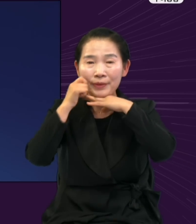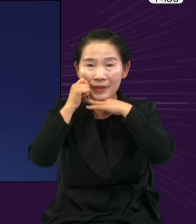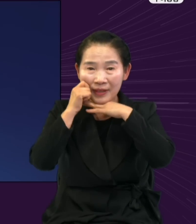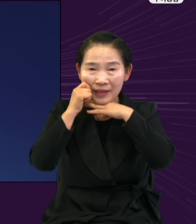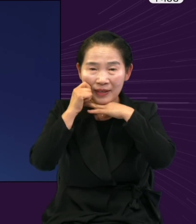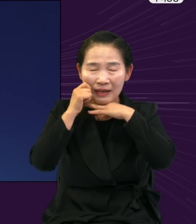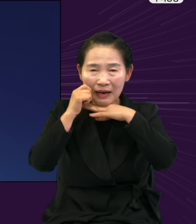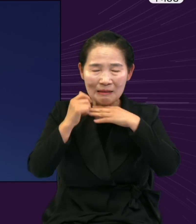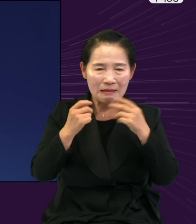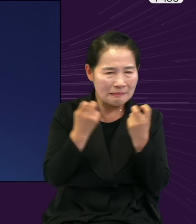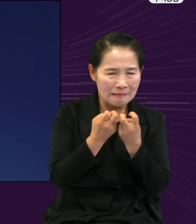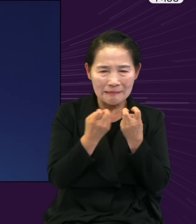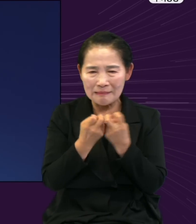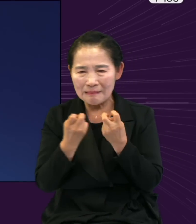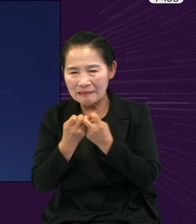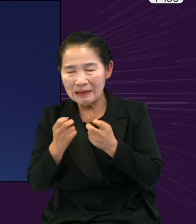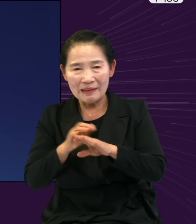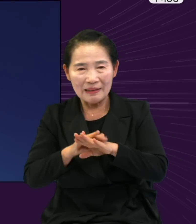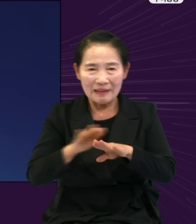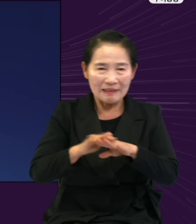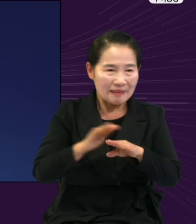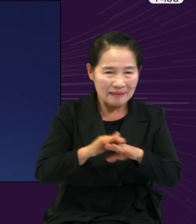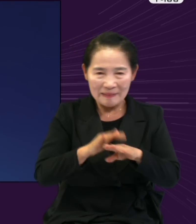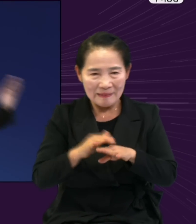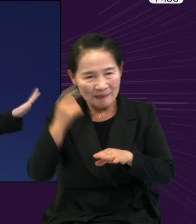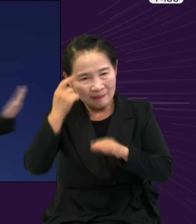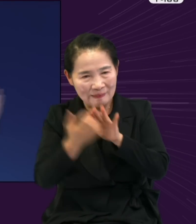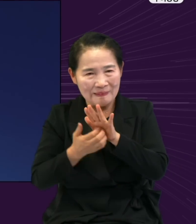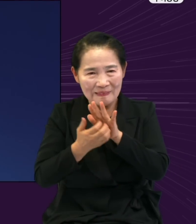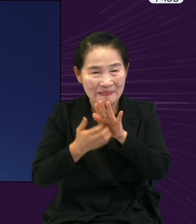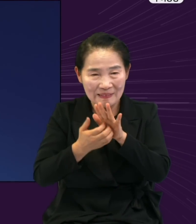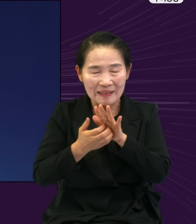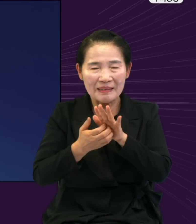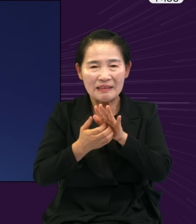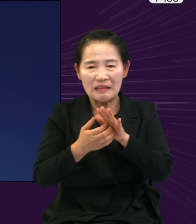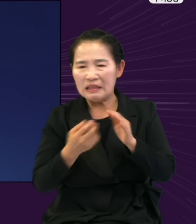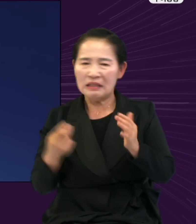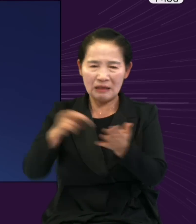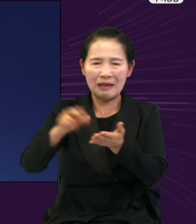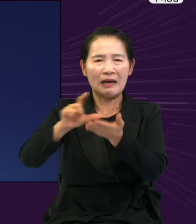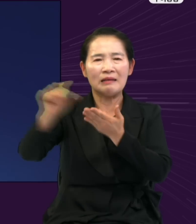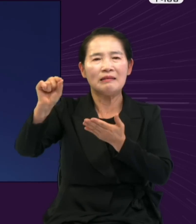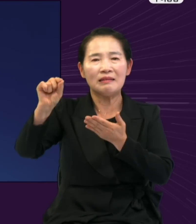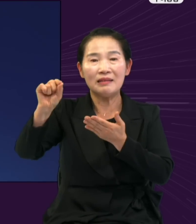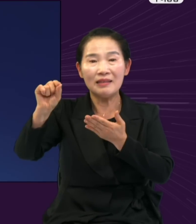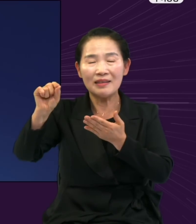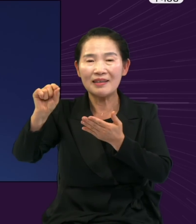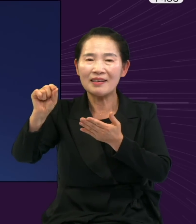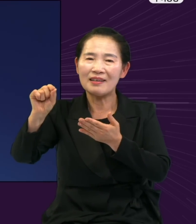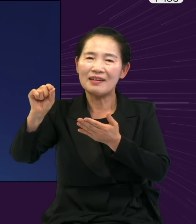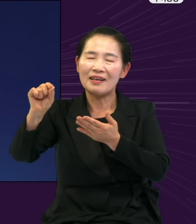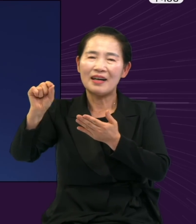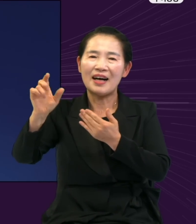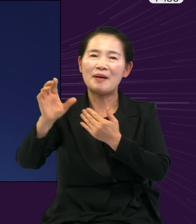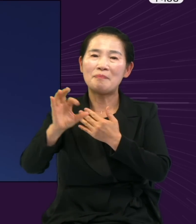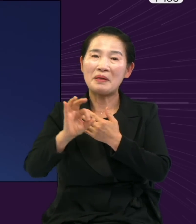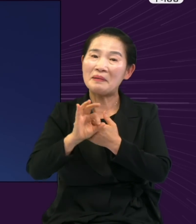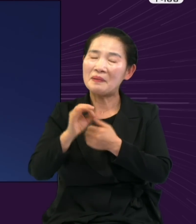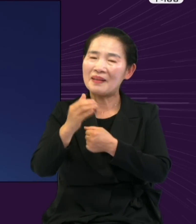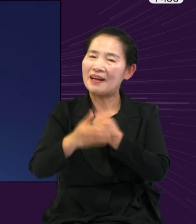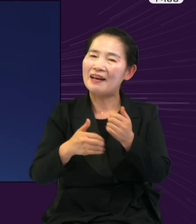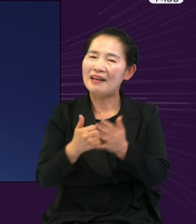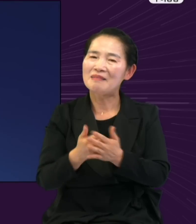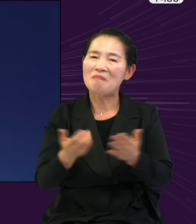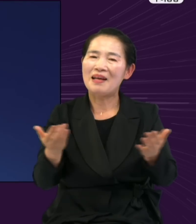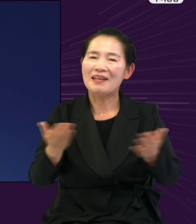방법으로 해결하려고 한다거나 벌떡 일어나 다른 곳으로 달려가 버린다면 하나님이 하실 놀라운 일을 볼